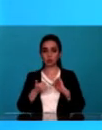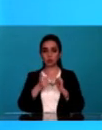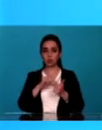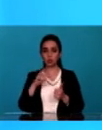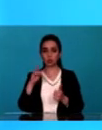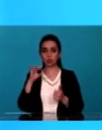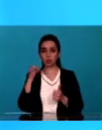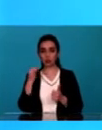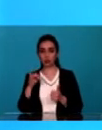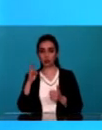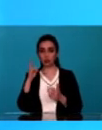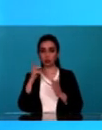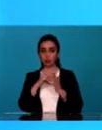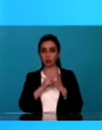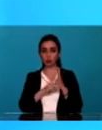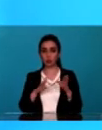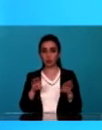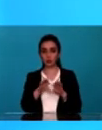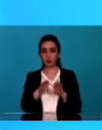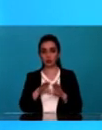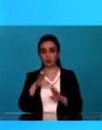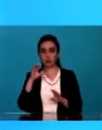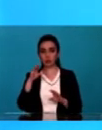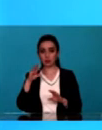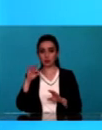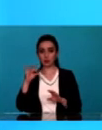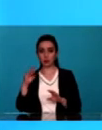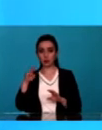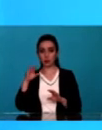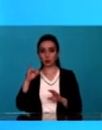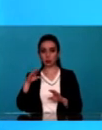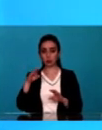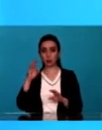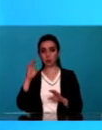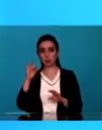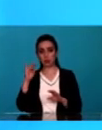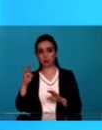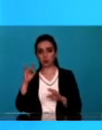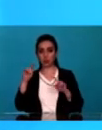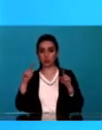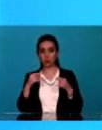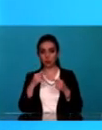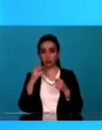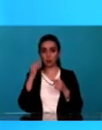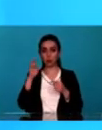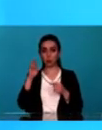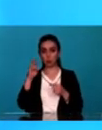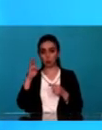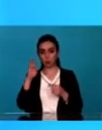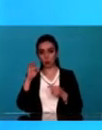j, двоеточие равняется str to int в скобочках combo box